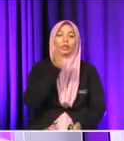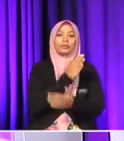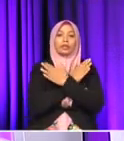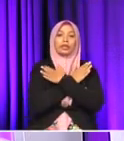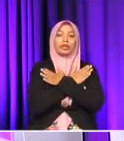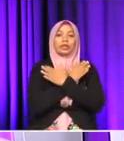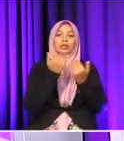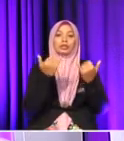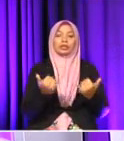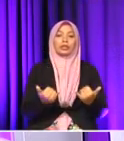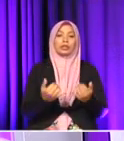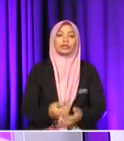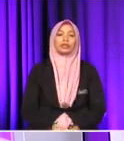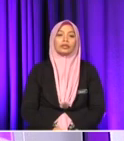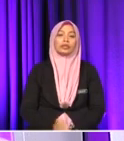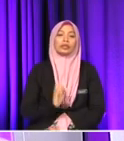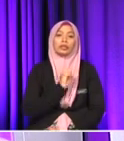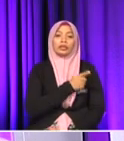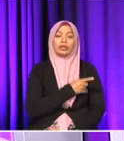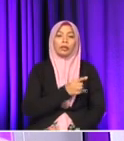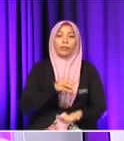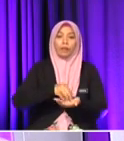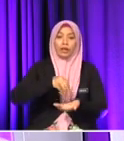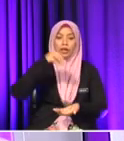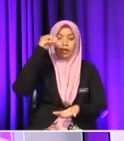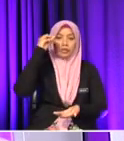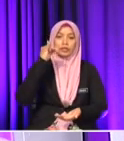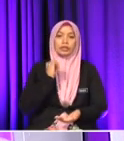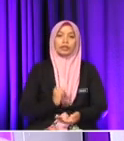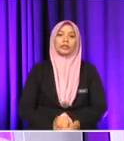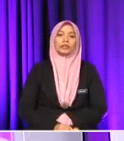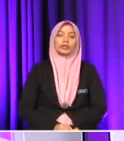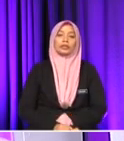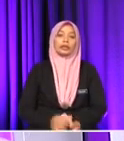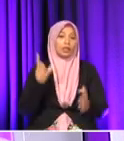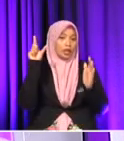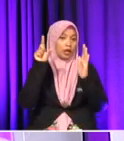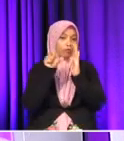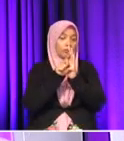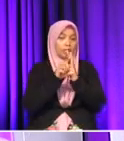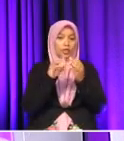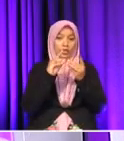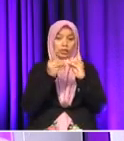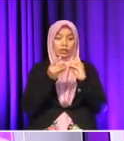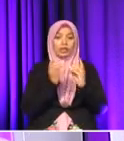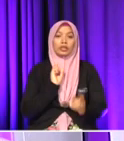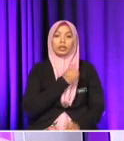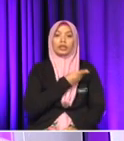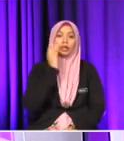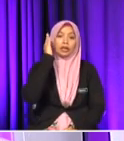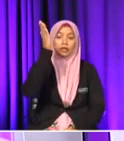ya kita sekarang sebenarnya sedang belajar macet belajar mereka bentuk grafik di situ saya sangat menarik mengenai sebentar